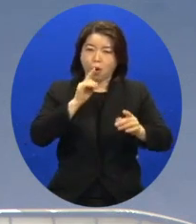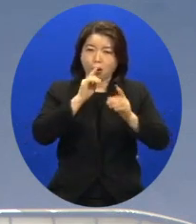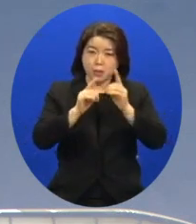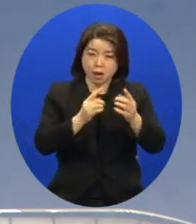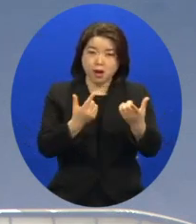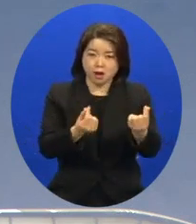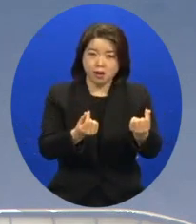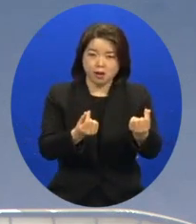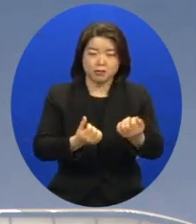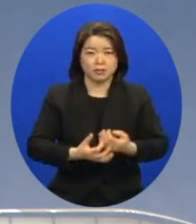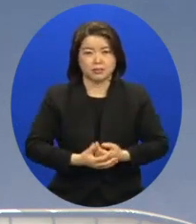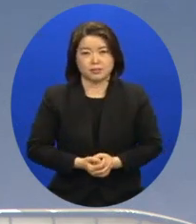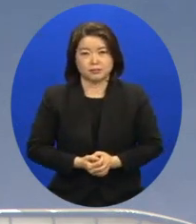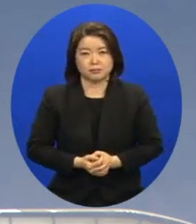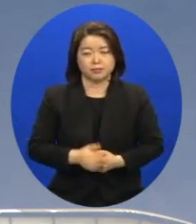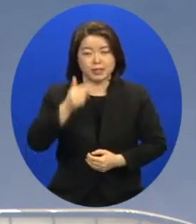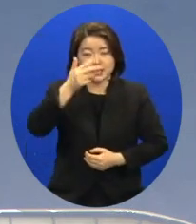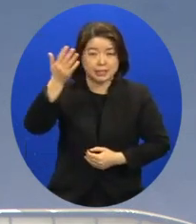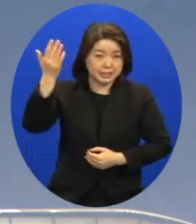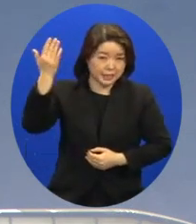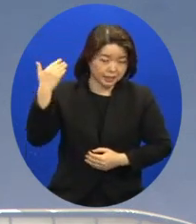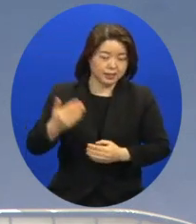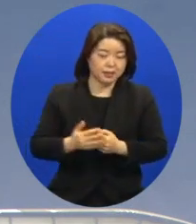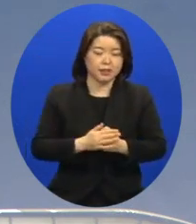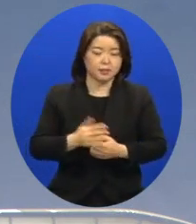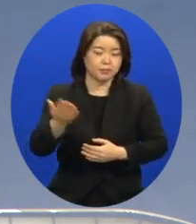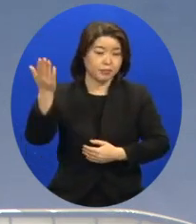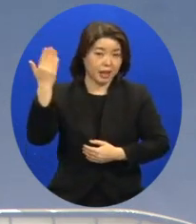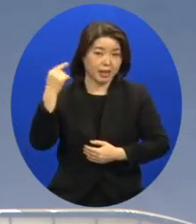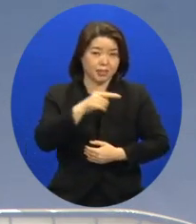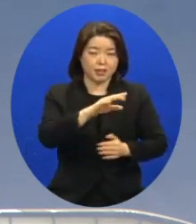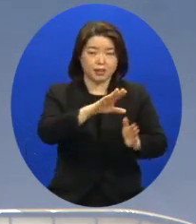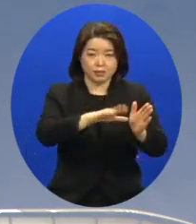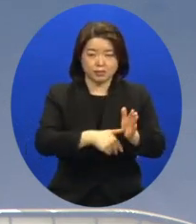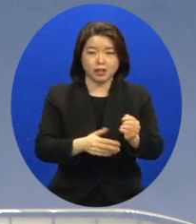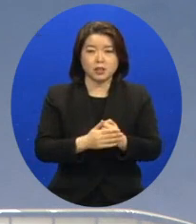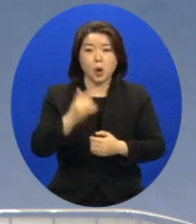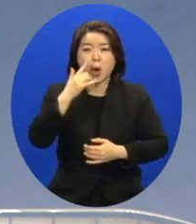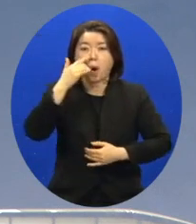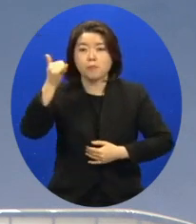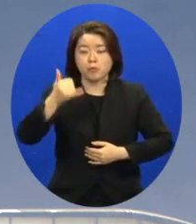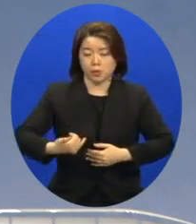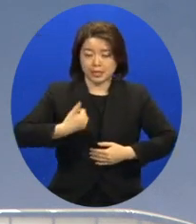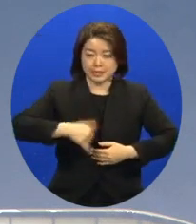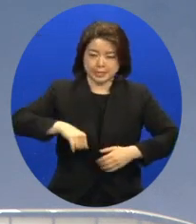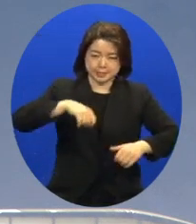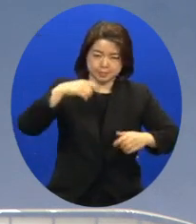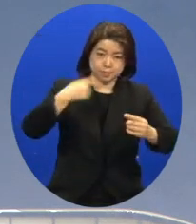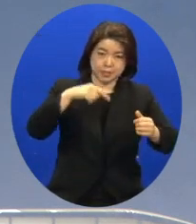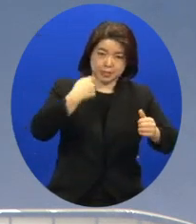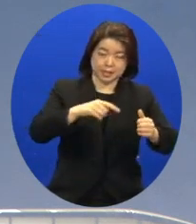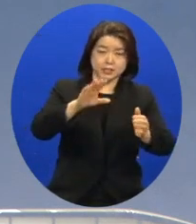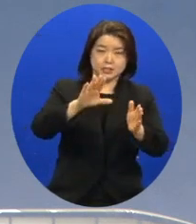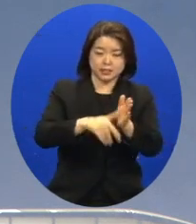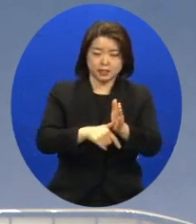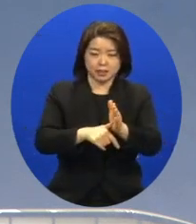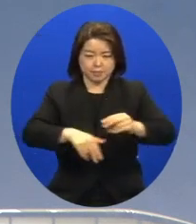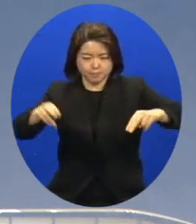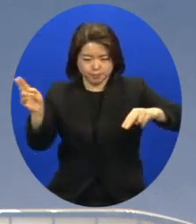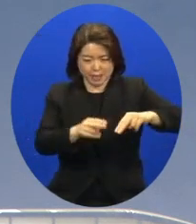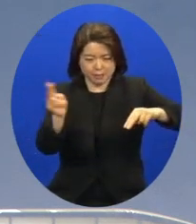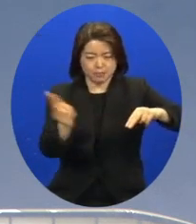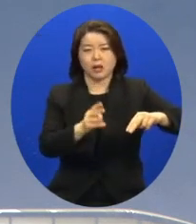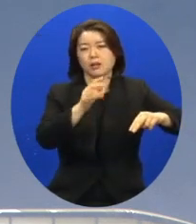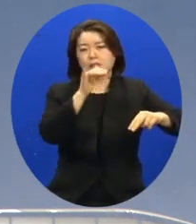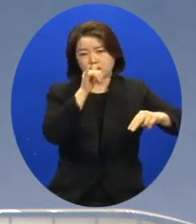하셨죠. 옛날에 그 당시 때는 부모가 자녀들을 훈계할 때 채찍을